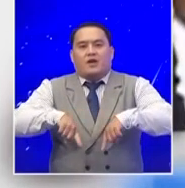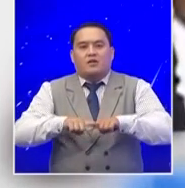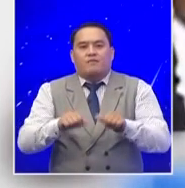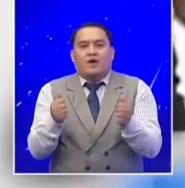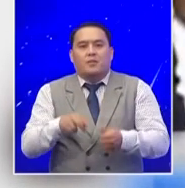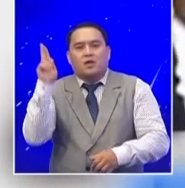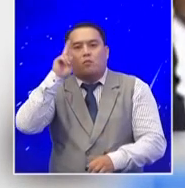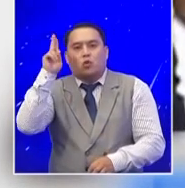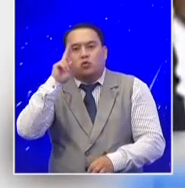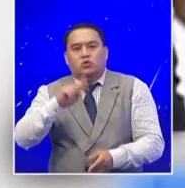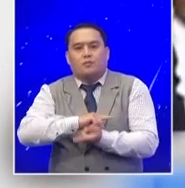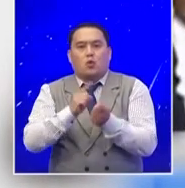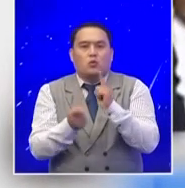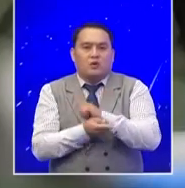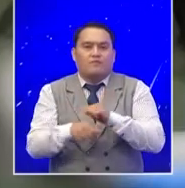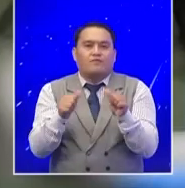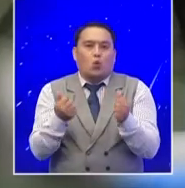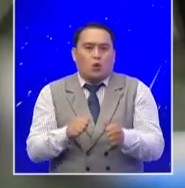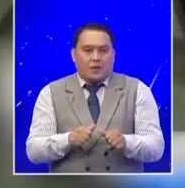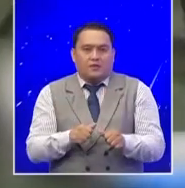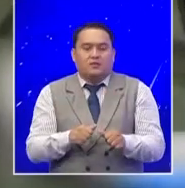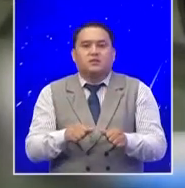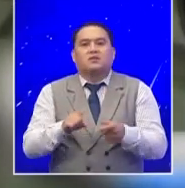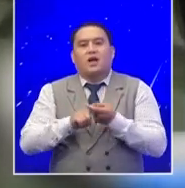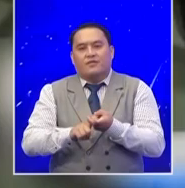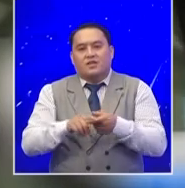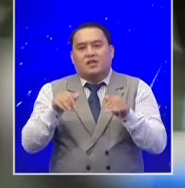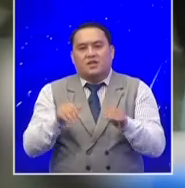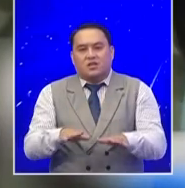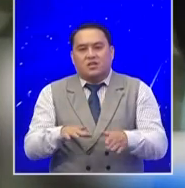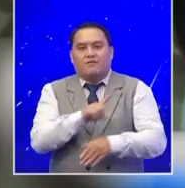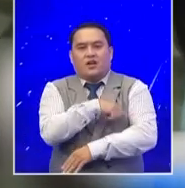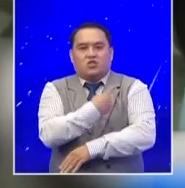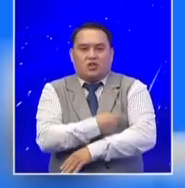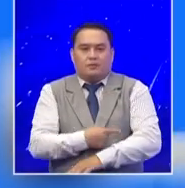формата обучения и переход к традиционной форме зависит от решения санитарных врачей.